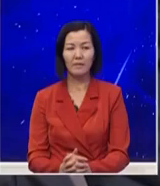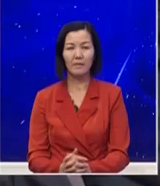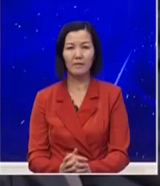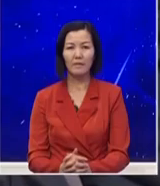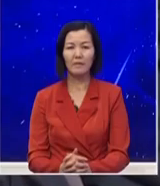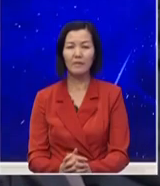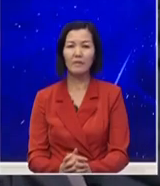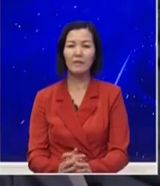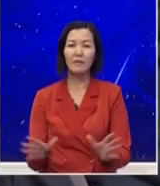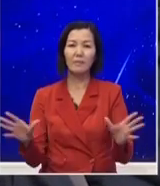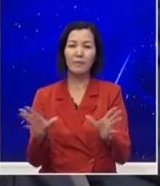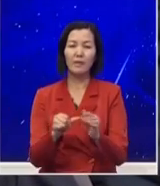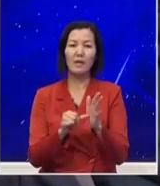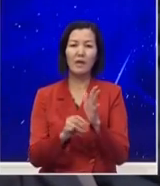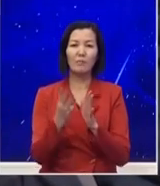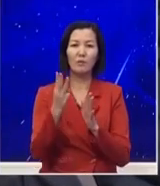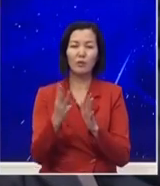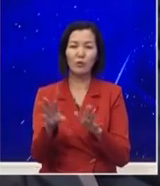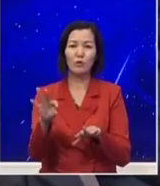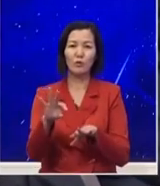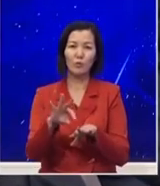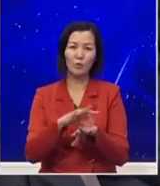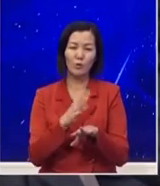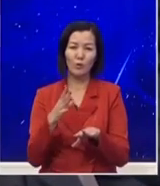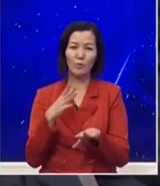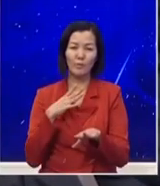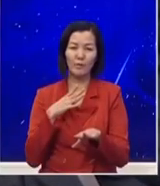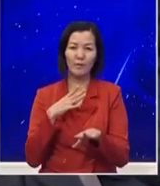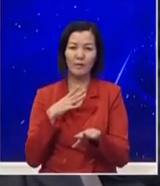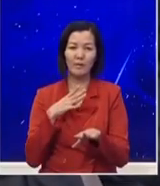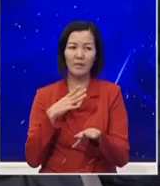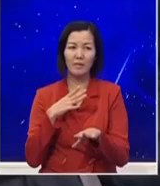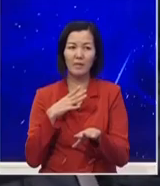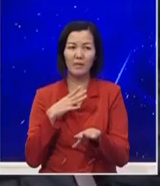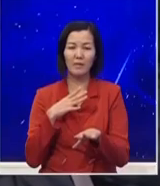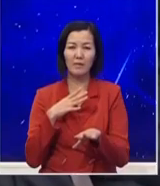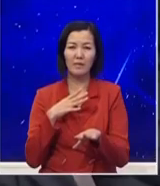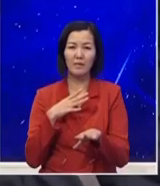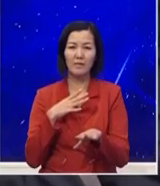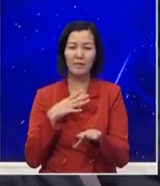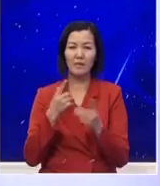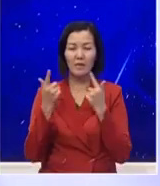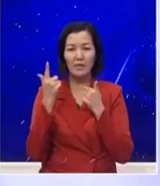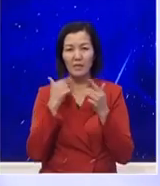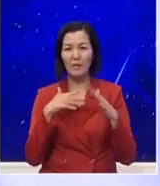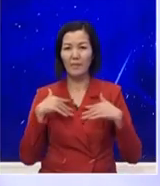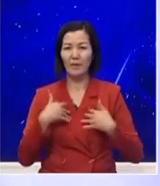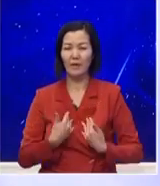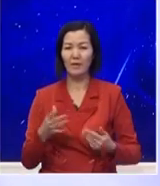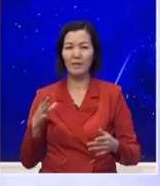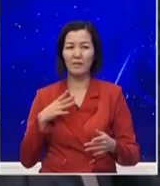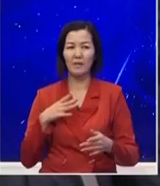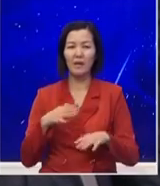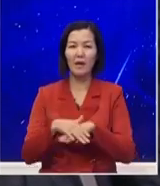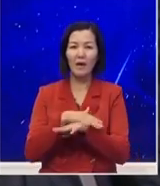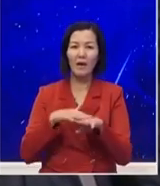Жарым еді ғой менің жаным ау. 62 жыл өмір сүрдік қой жаным ау. Қол ұстасып жүрдік қой жаным ау. Халықтың